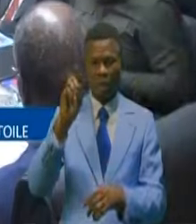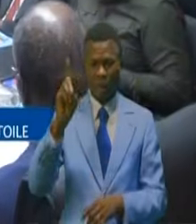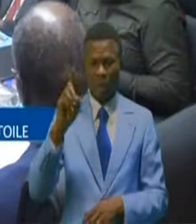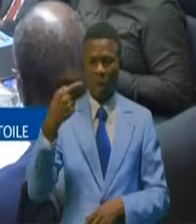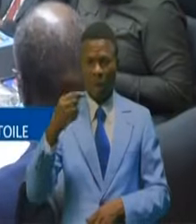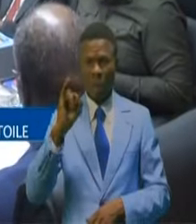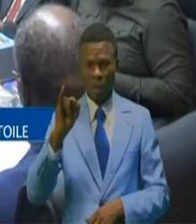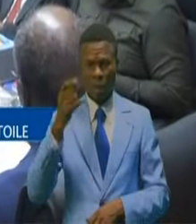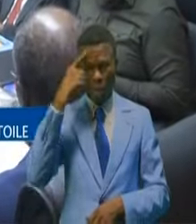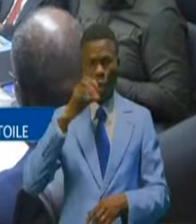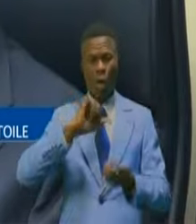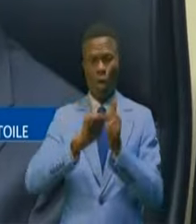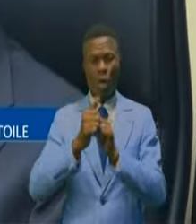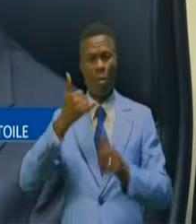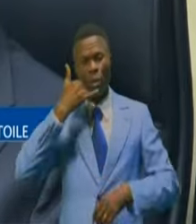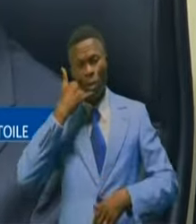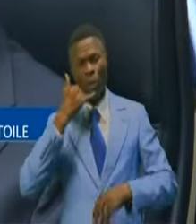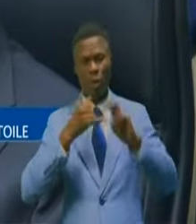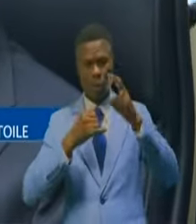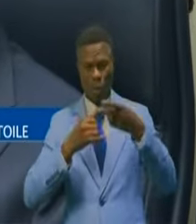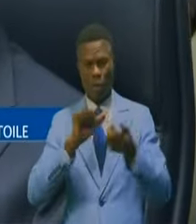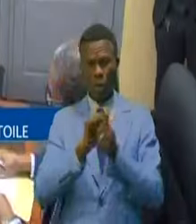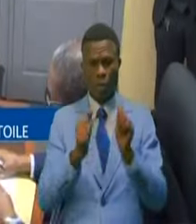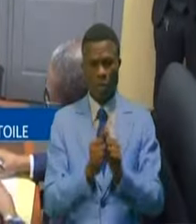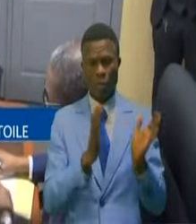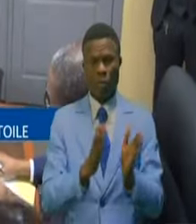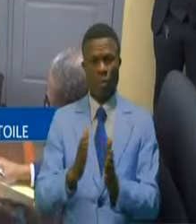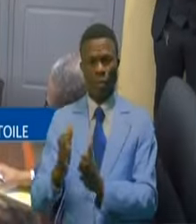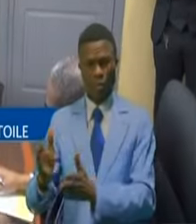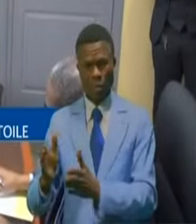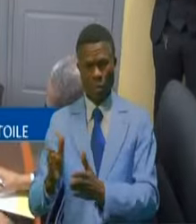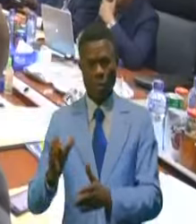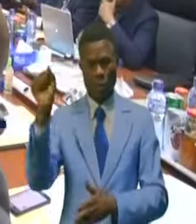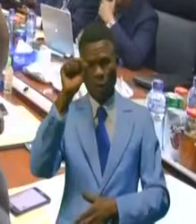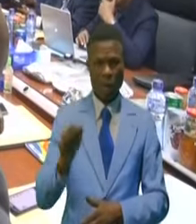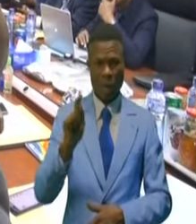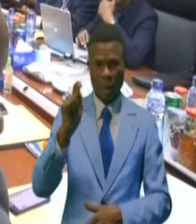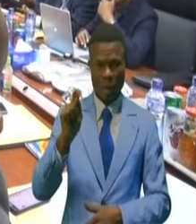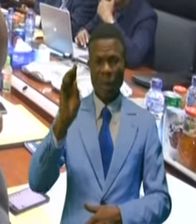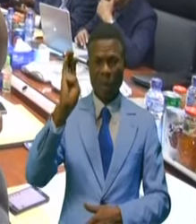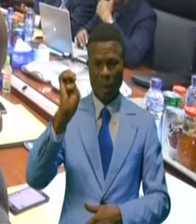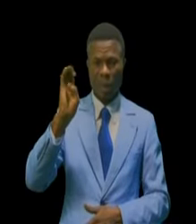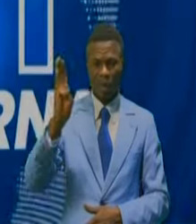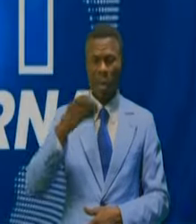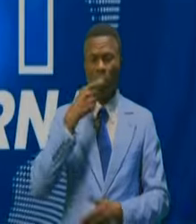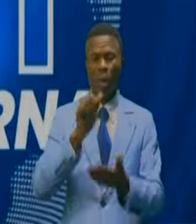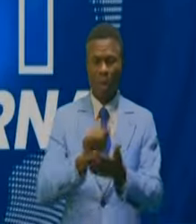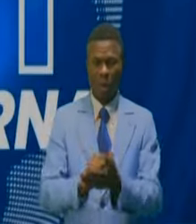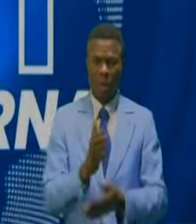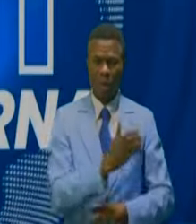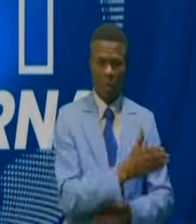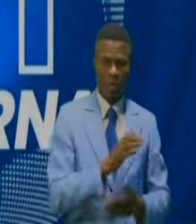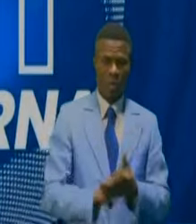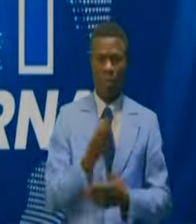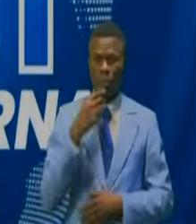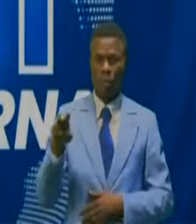aux télécommunications et des gains qu'offre le dispositif STDA ont été évoquées.